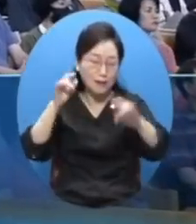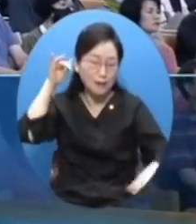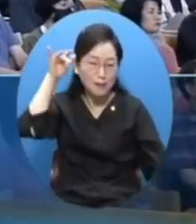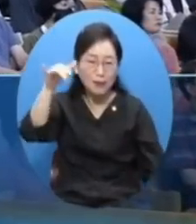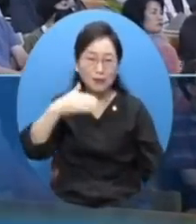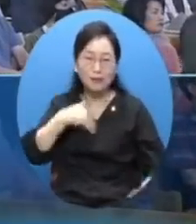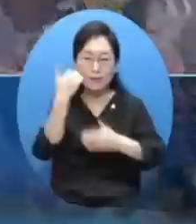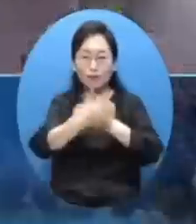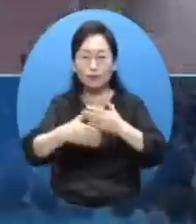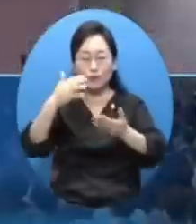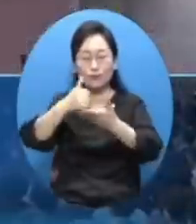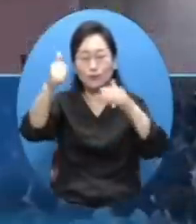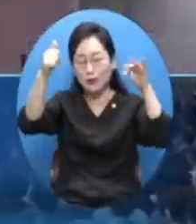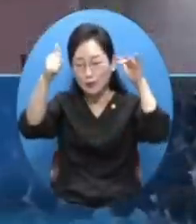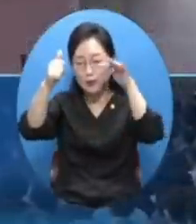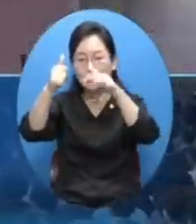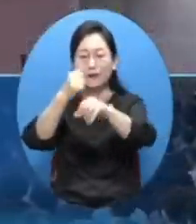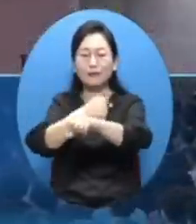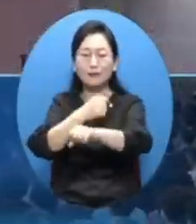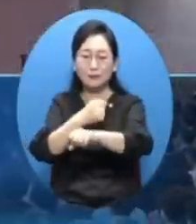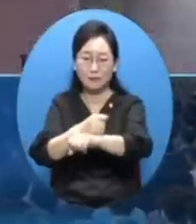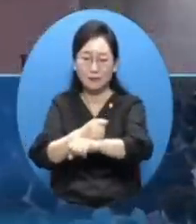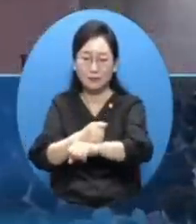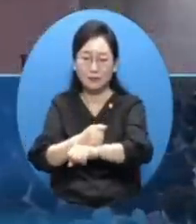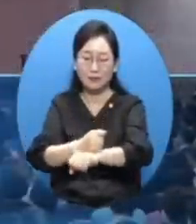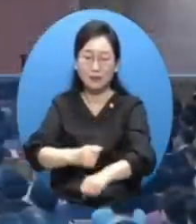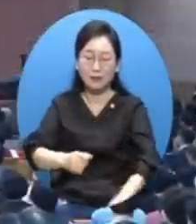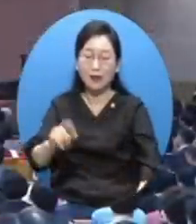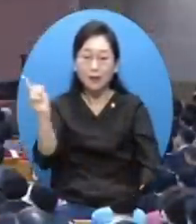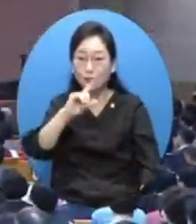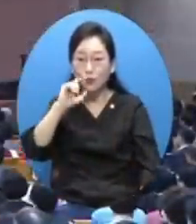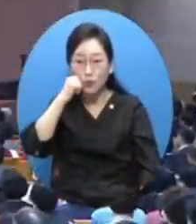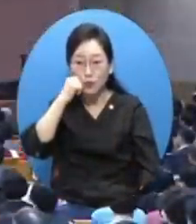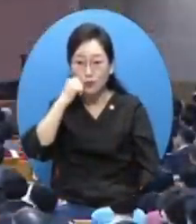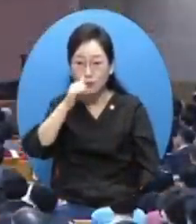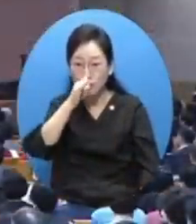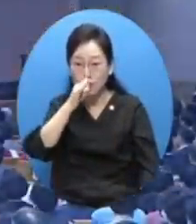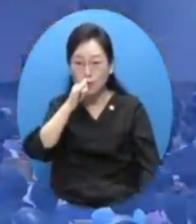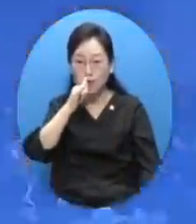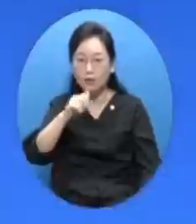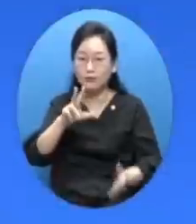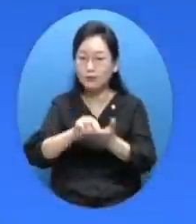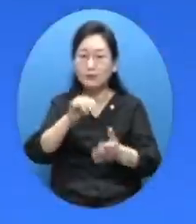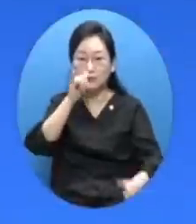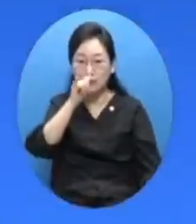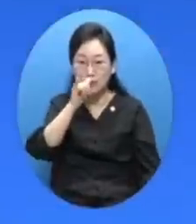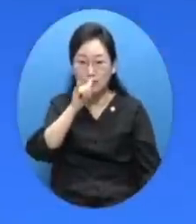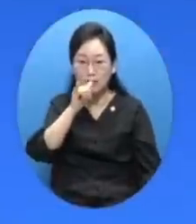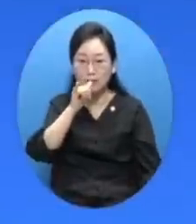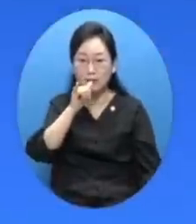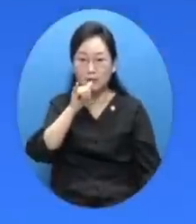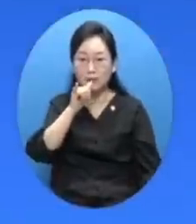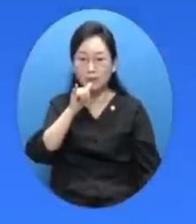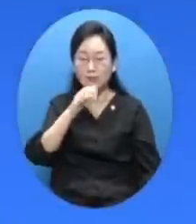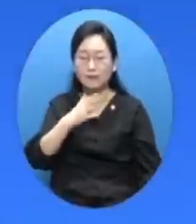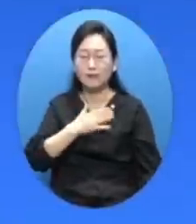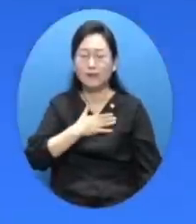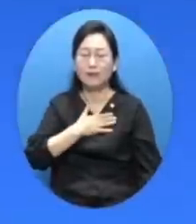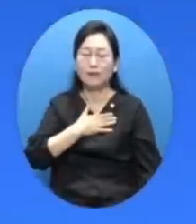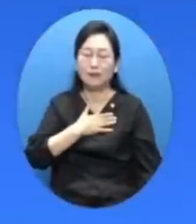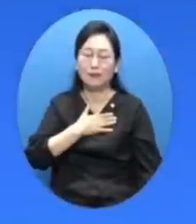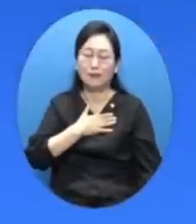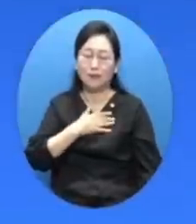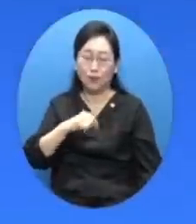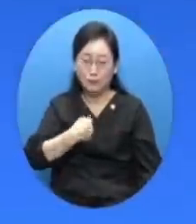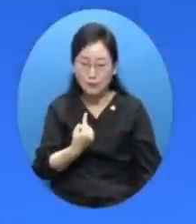주를 앙모하나이다. 어떤 어려움이 있어도 문제가 있어도 내가 광야길에